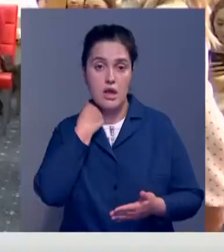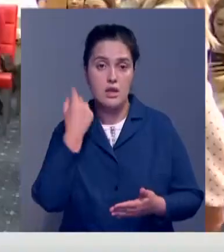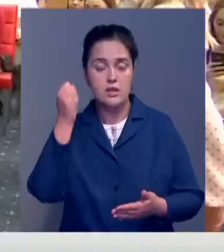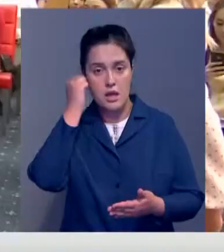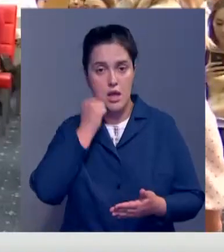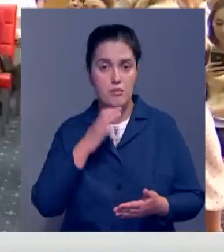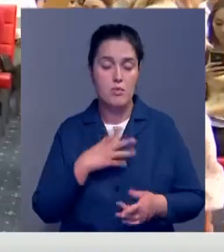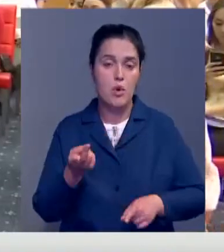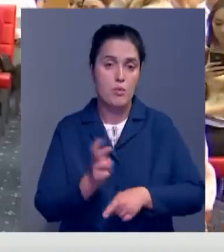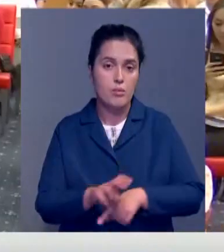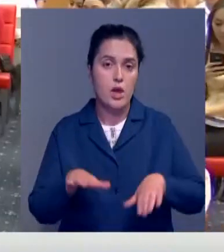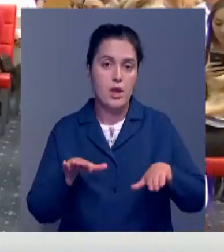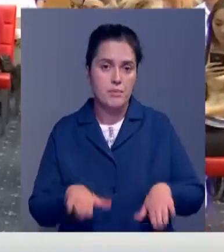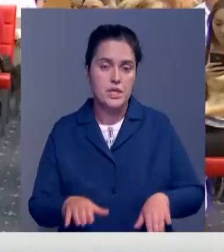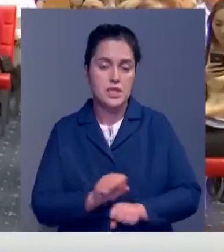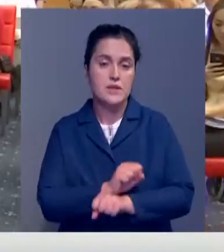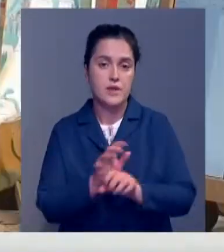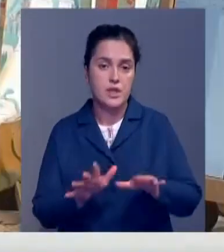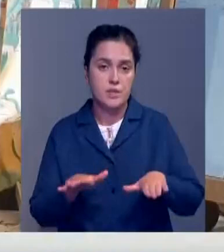тогда посетил и местные сакральные места.